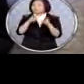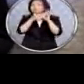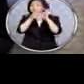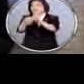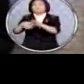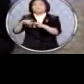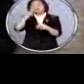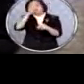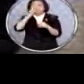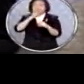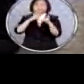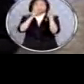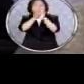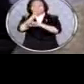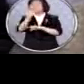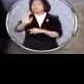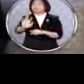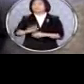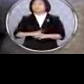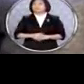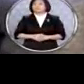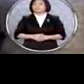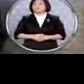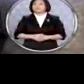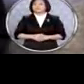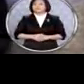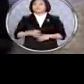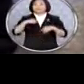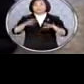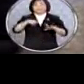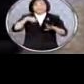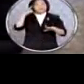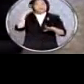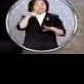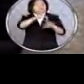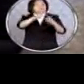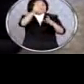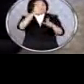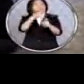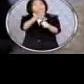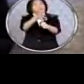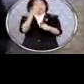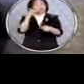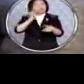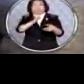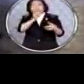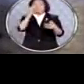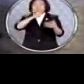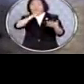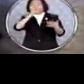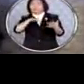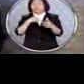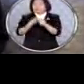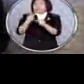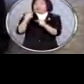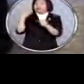的做口水战。那我们真的觉得说，如果你真的要说口水的话，我看过去的三年多以